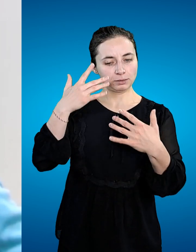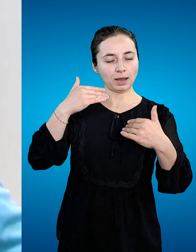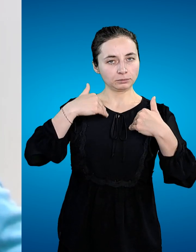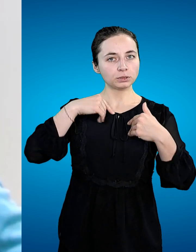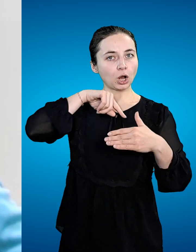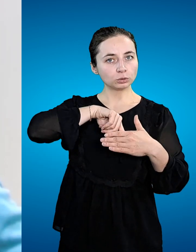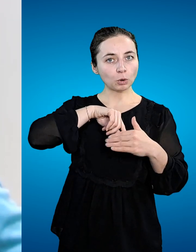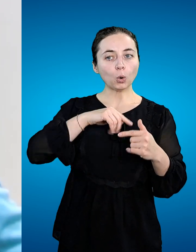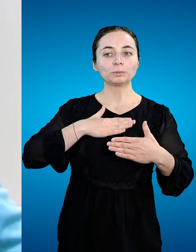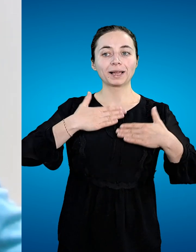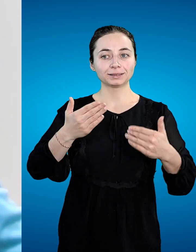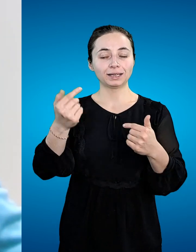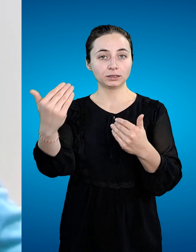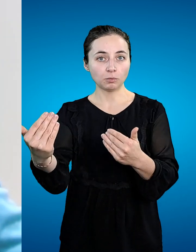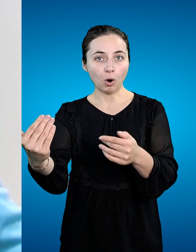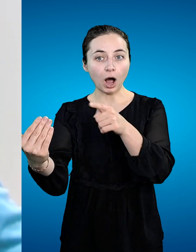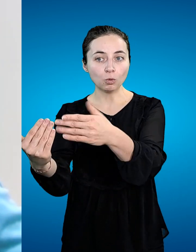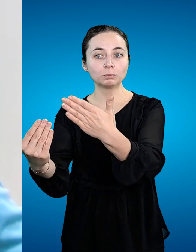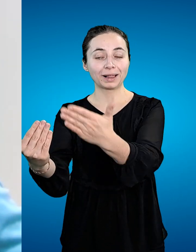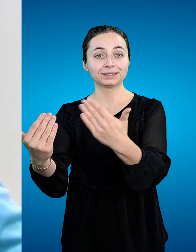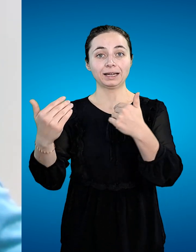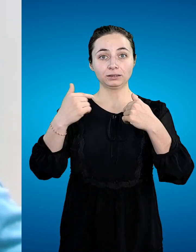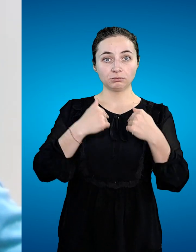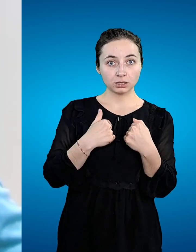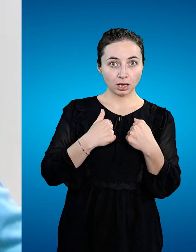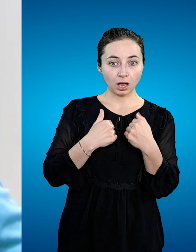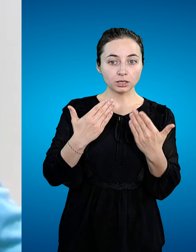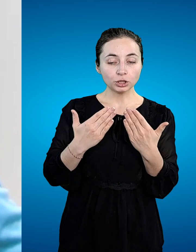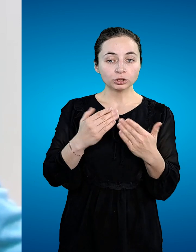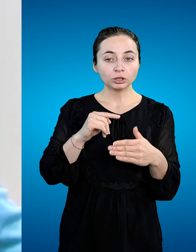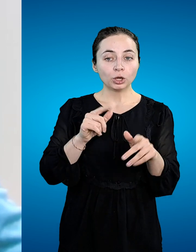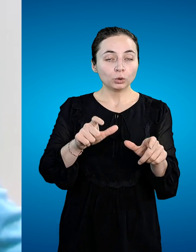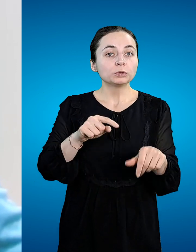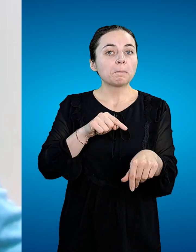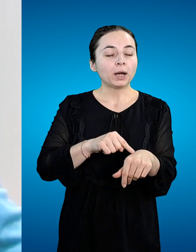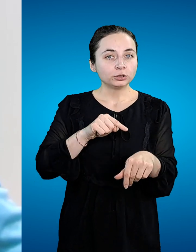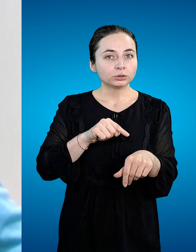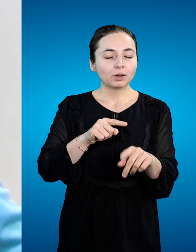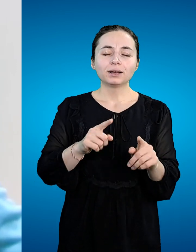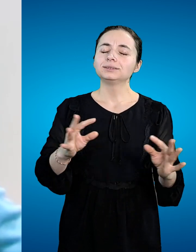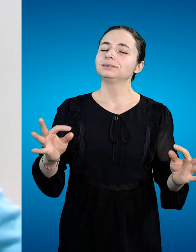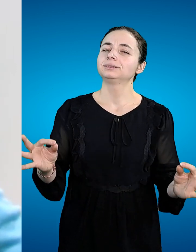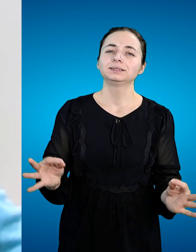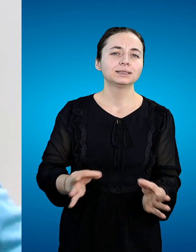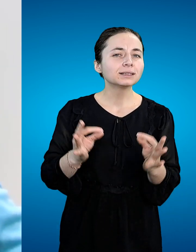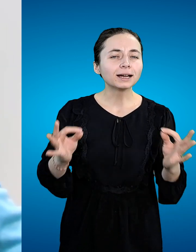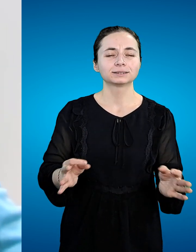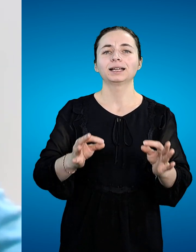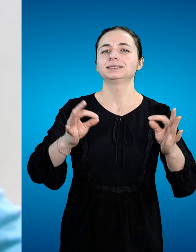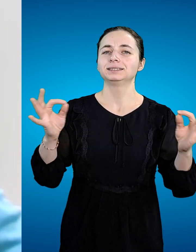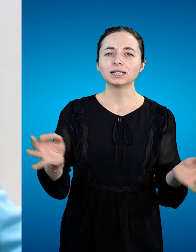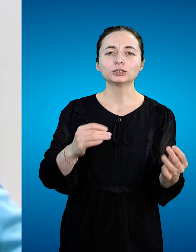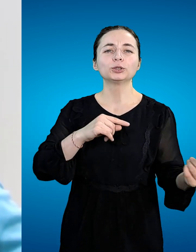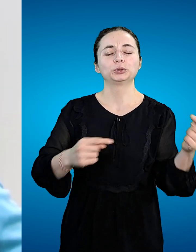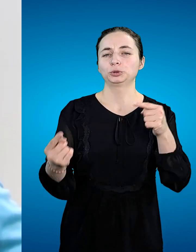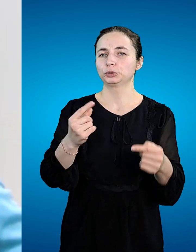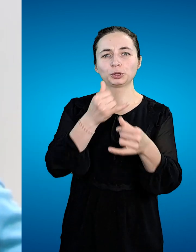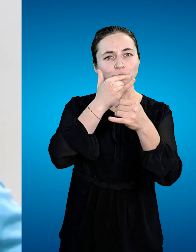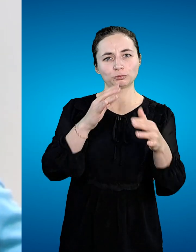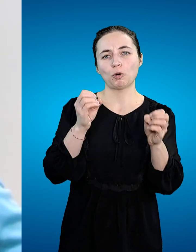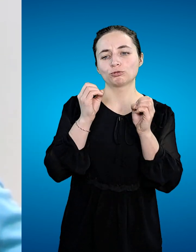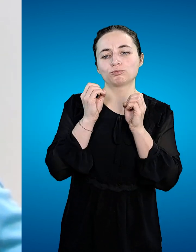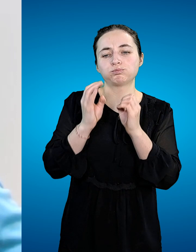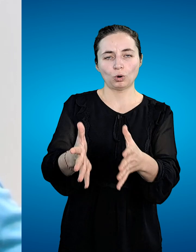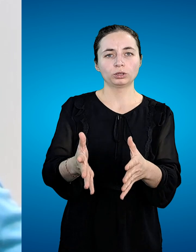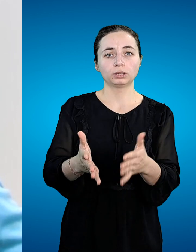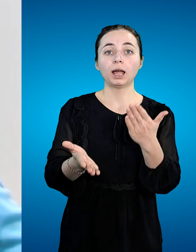глубоко меня понимает, он благодарен мне, я благодарен ему. Если люди почувствовали это, они никогда, никогда друг друга